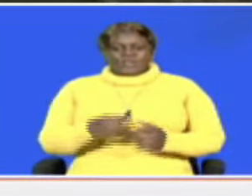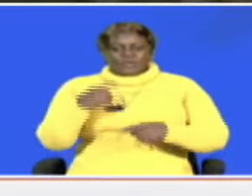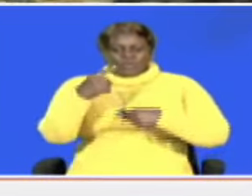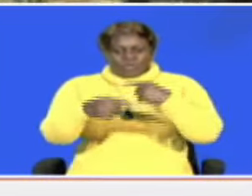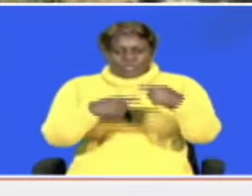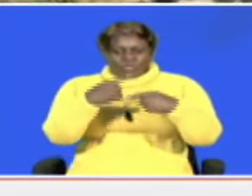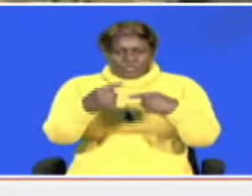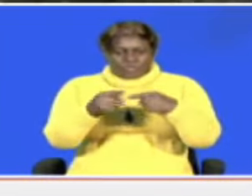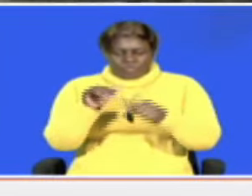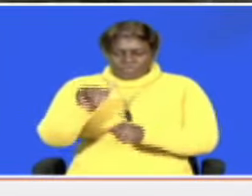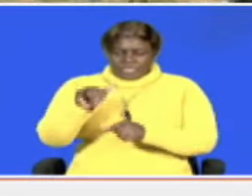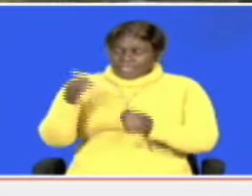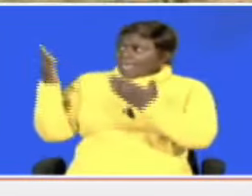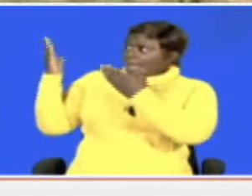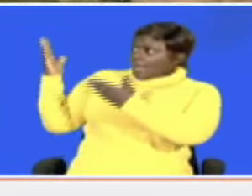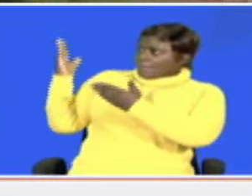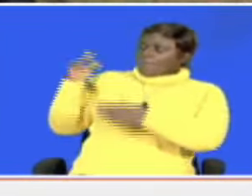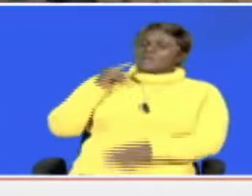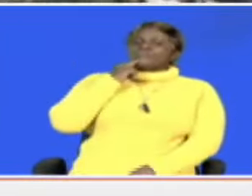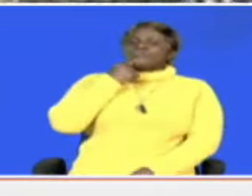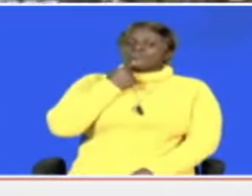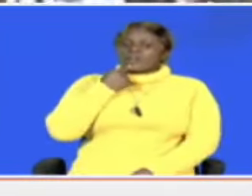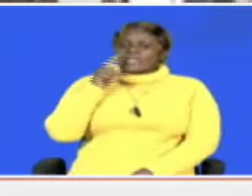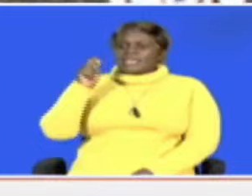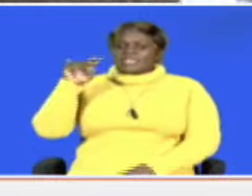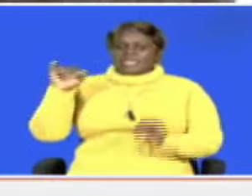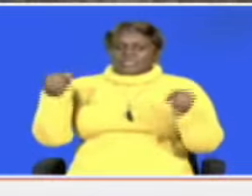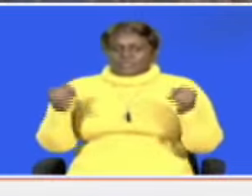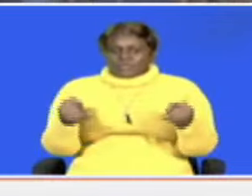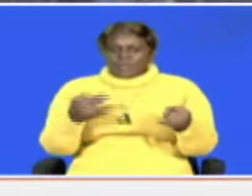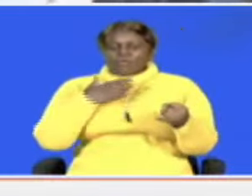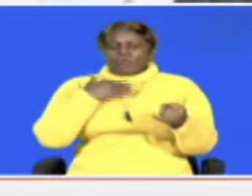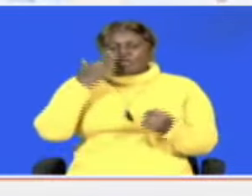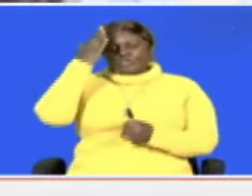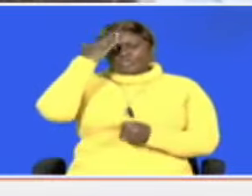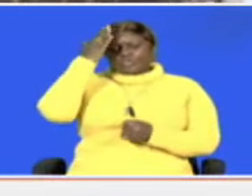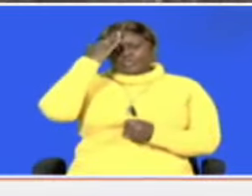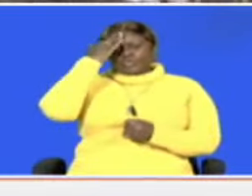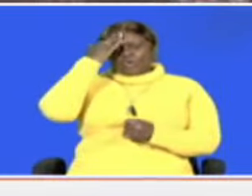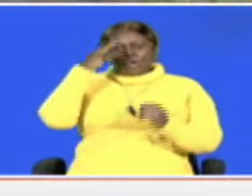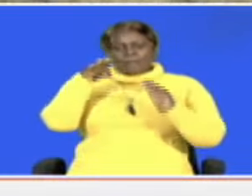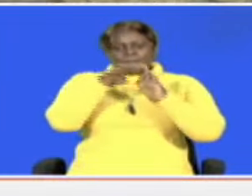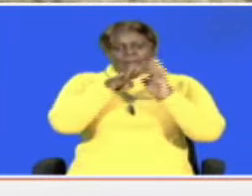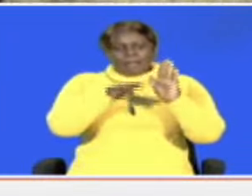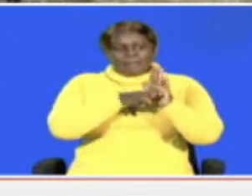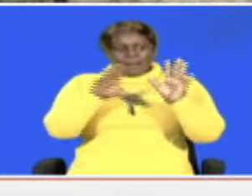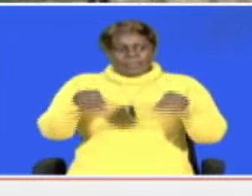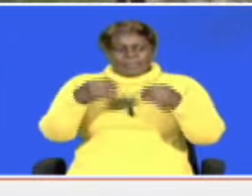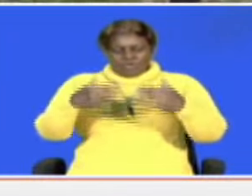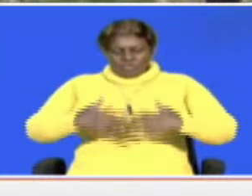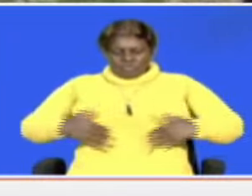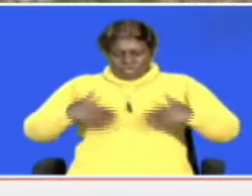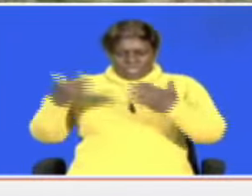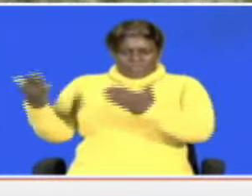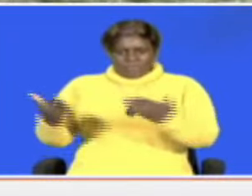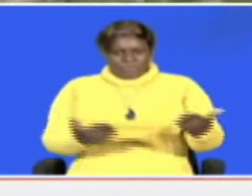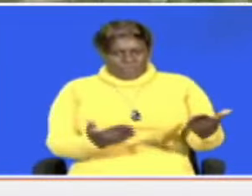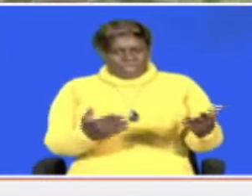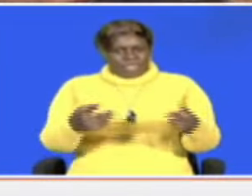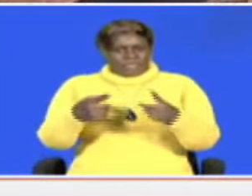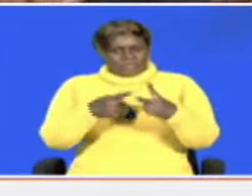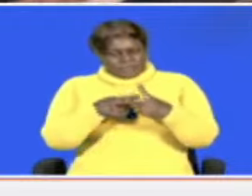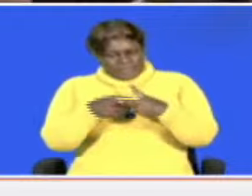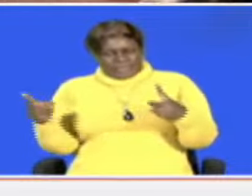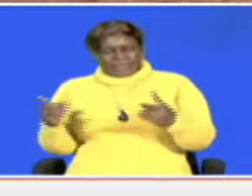Tukiendelea kukita kambi kaunti ya Turkana, Kitchen News tukataka kubaini utaratibu wa mapokezi ya wakimbizi nchini, tukangoa